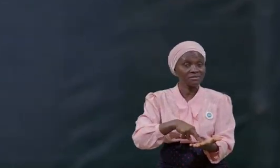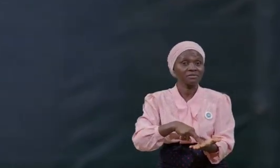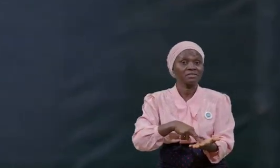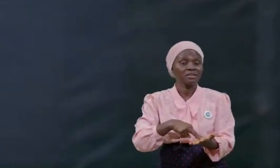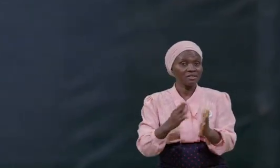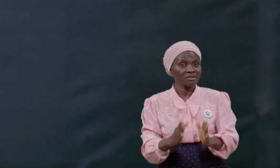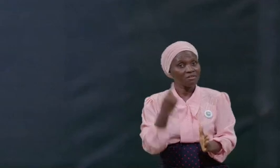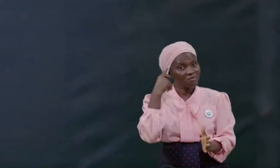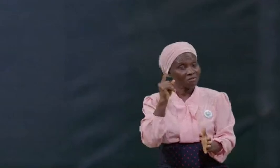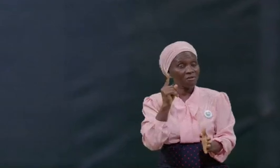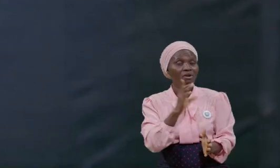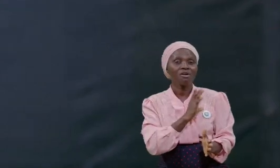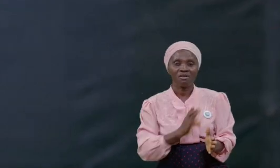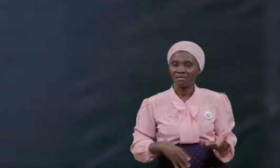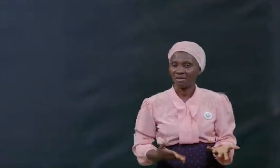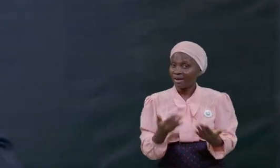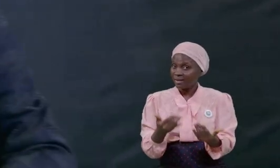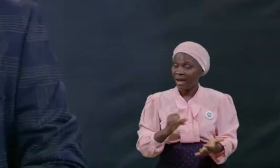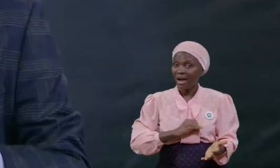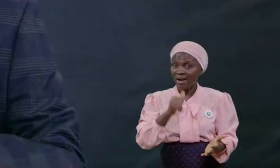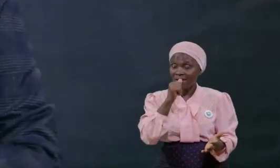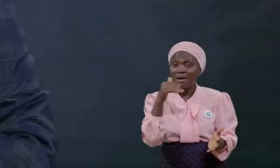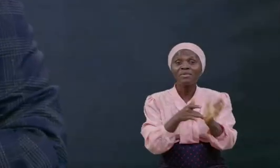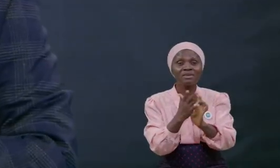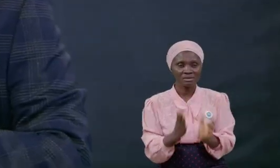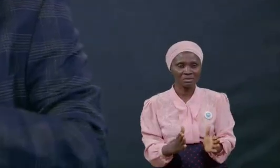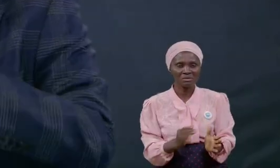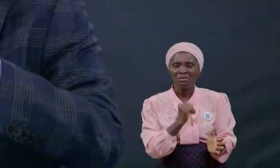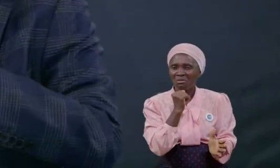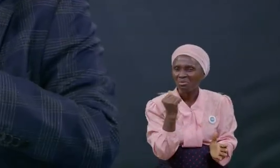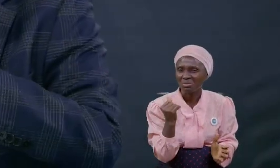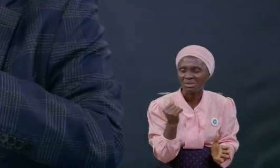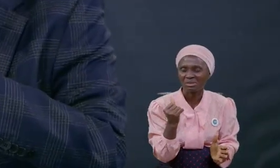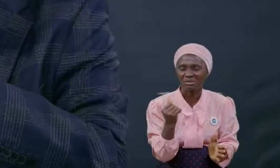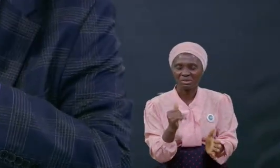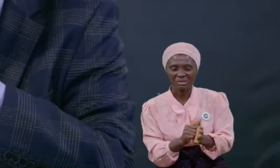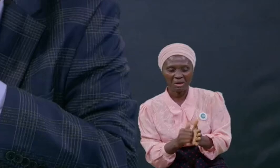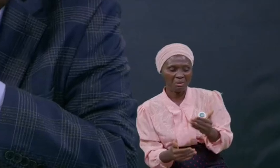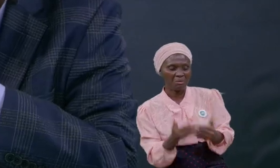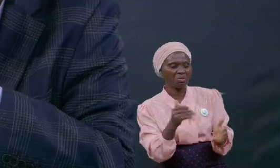suis pas presque un chrétien. Je suis tout entièrement un chrétien.